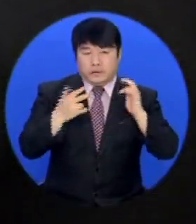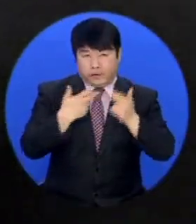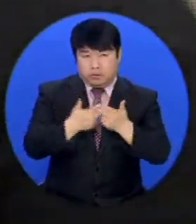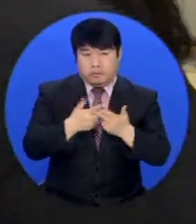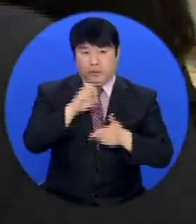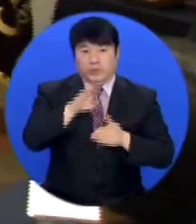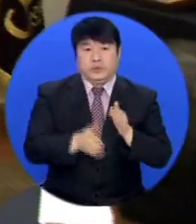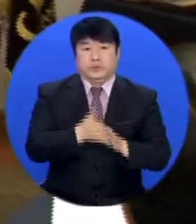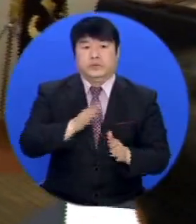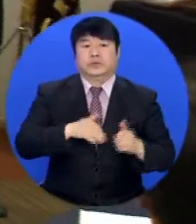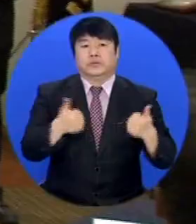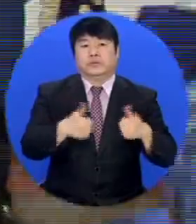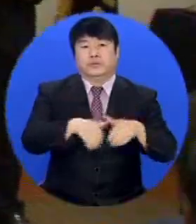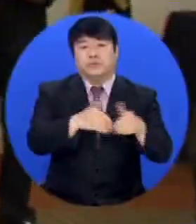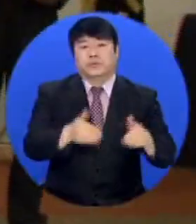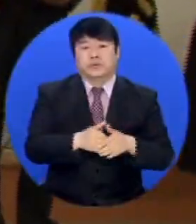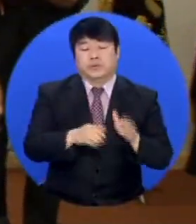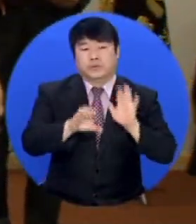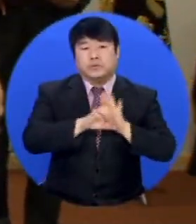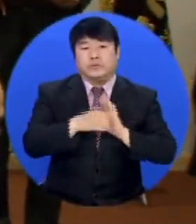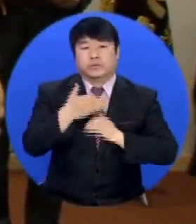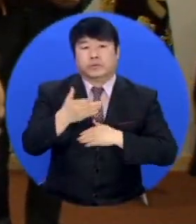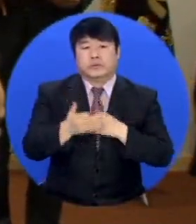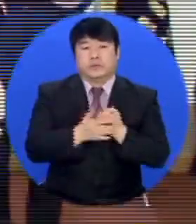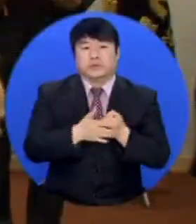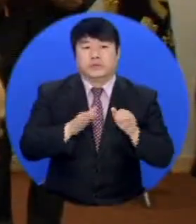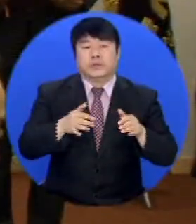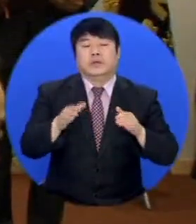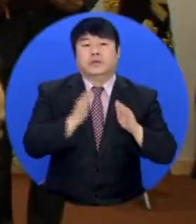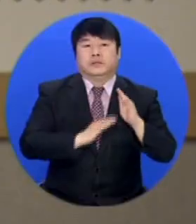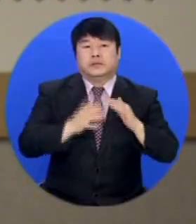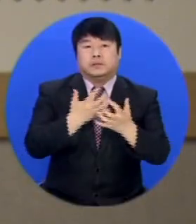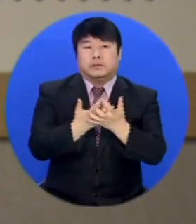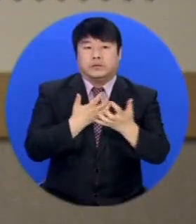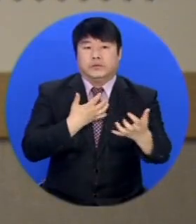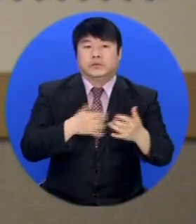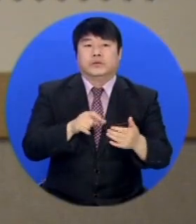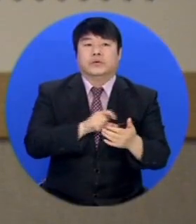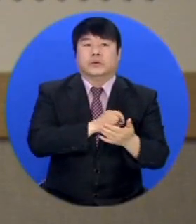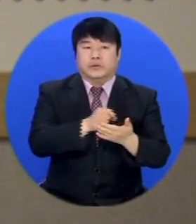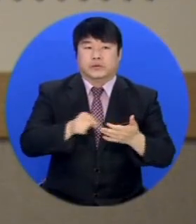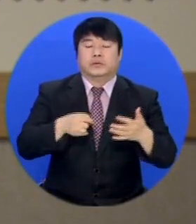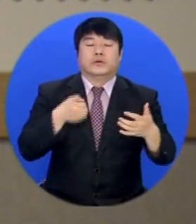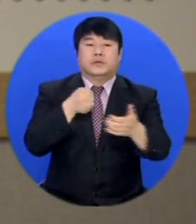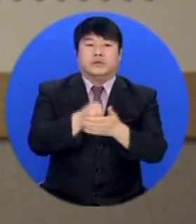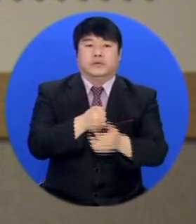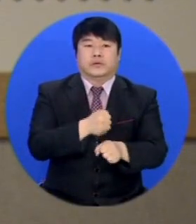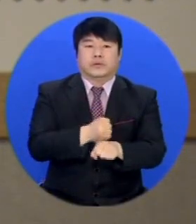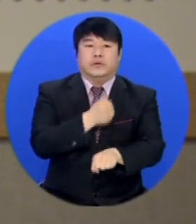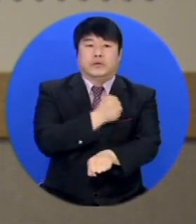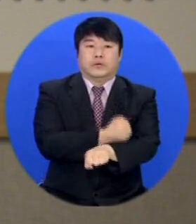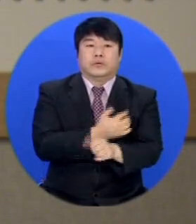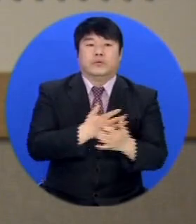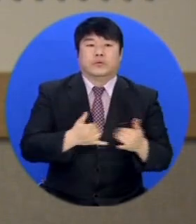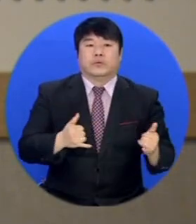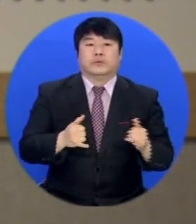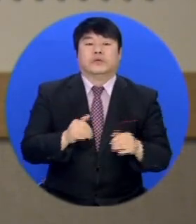광주시회는 코로나19 상황으로 올해 정기총회를 서면 결의하고 유공자에 대한 시상만